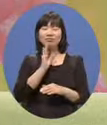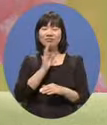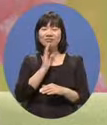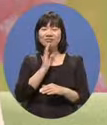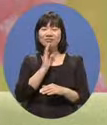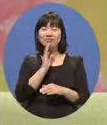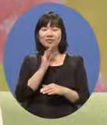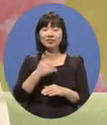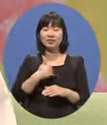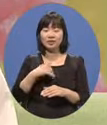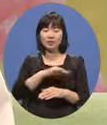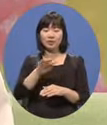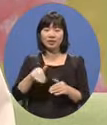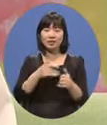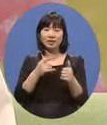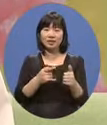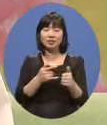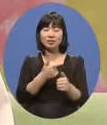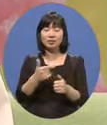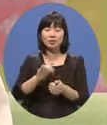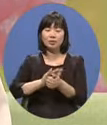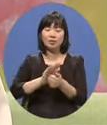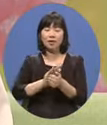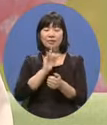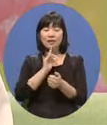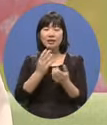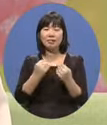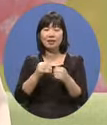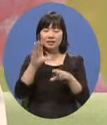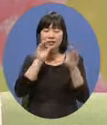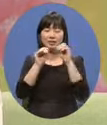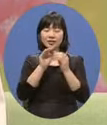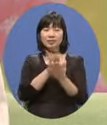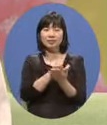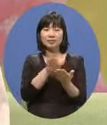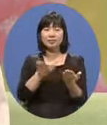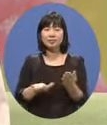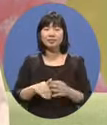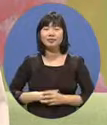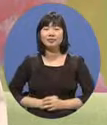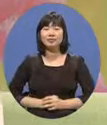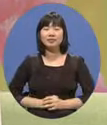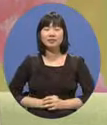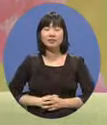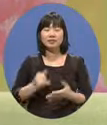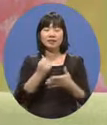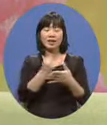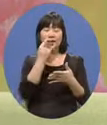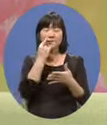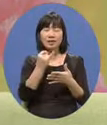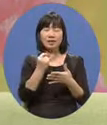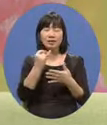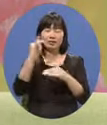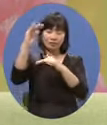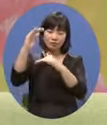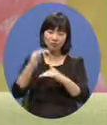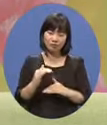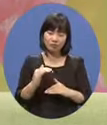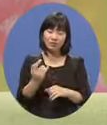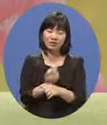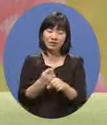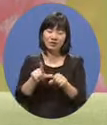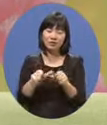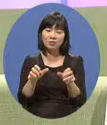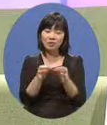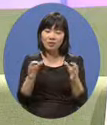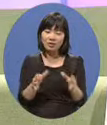정말 저희들한테도 너무 도움이 되는 말씀 많이 들었습니다. 하은이 어머니 이렇게 쭉 함께 하셨는데요.